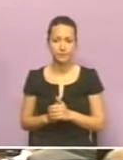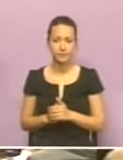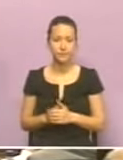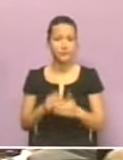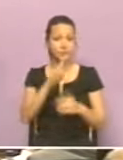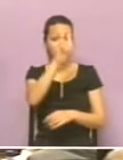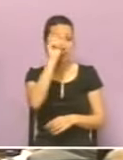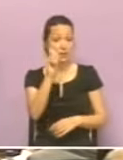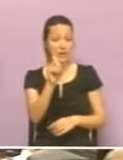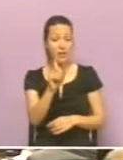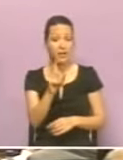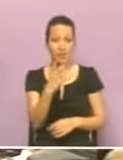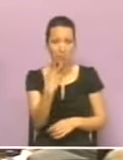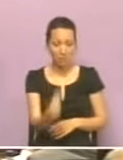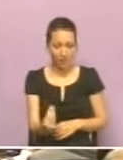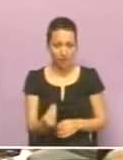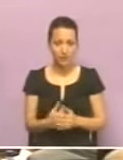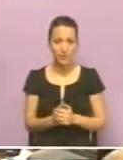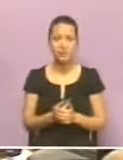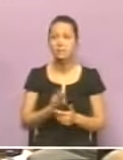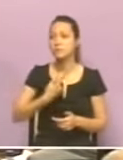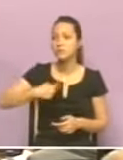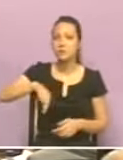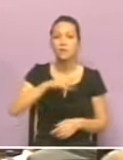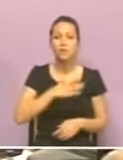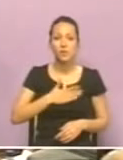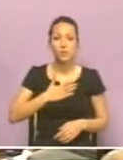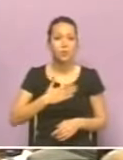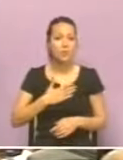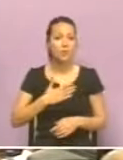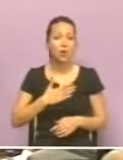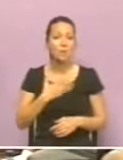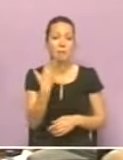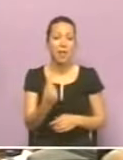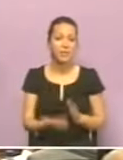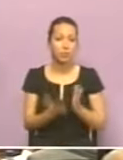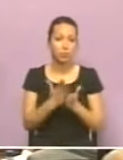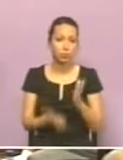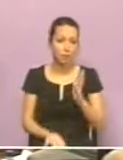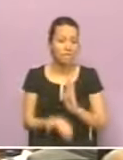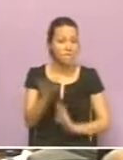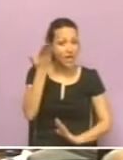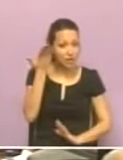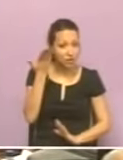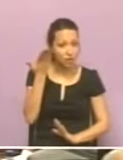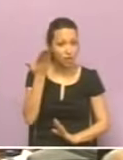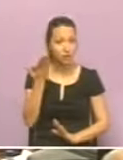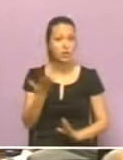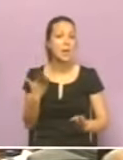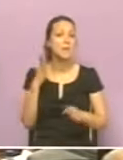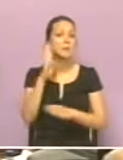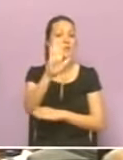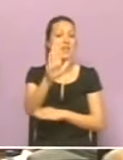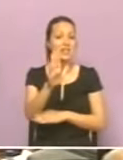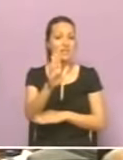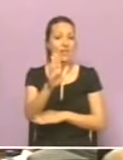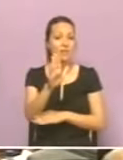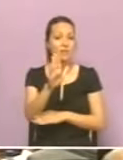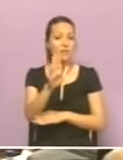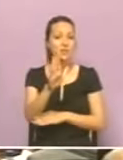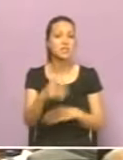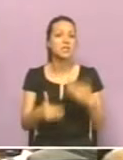Postavljeno je pitanje plata. Svi bismo naravno volili da plate budu veće. Predstavnici grada su 3 puta išli u